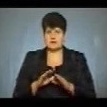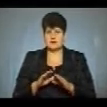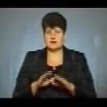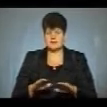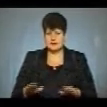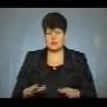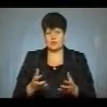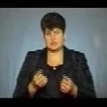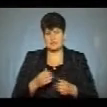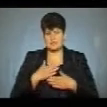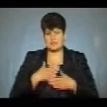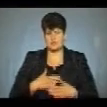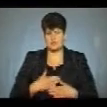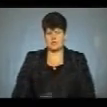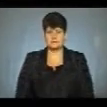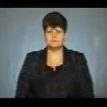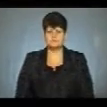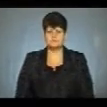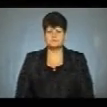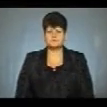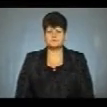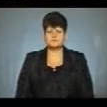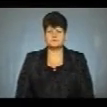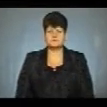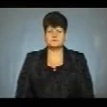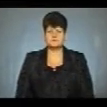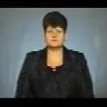задоволення. Ірина Терлюк, Андрій Бодак. Новини на Суспільному. Тернопіль.